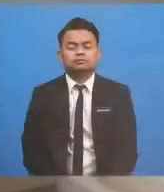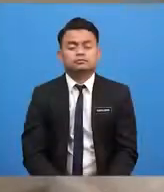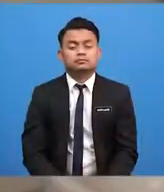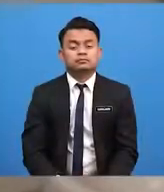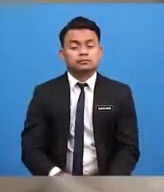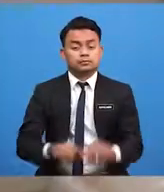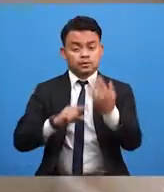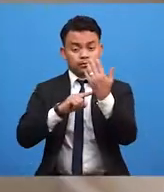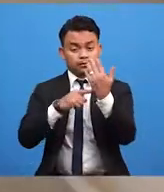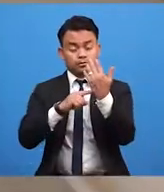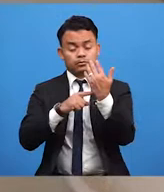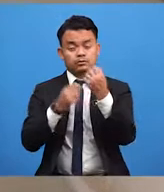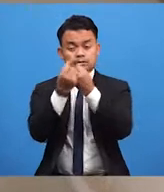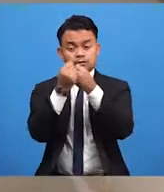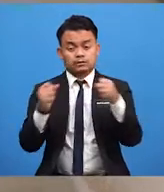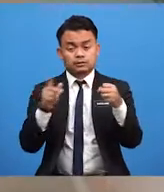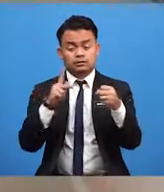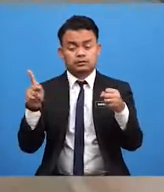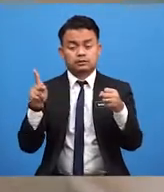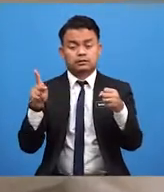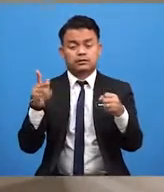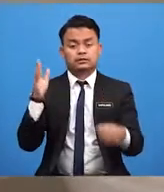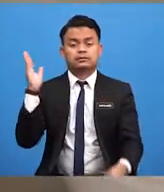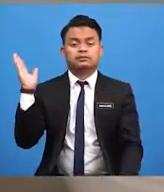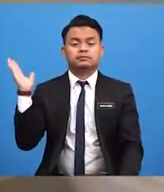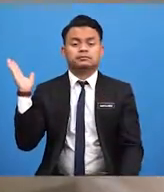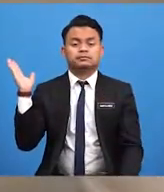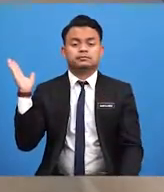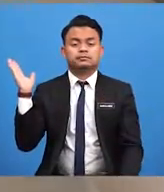Mula-mula, sediakan batang parsley,